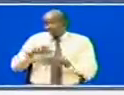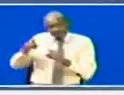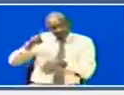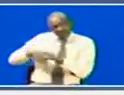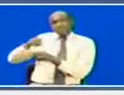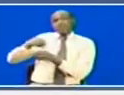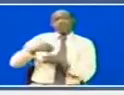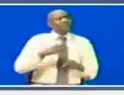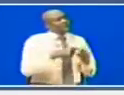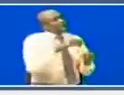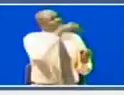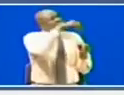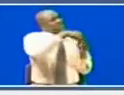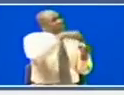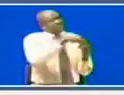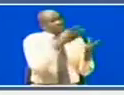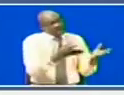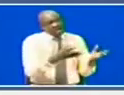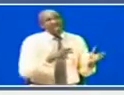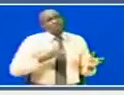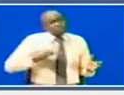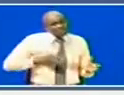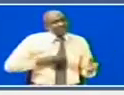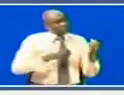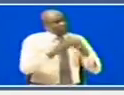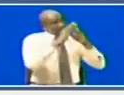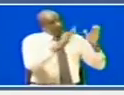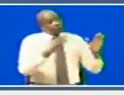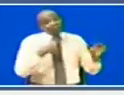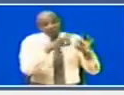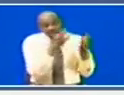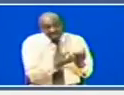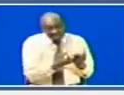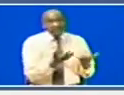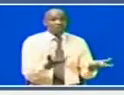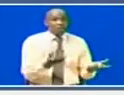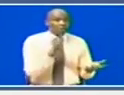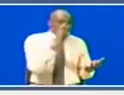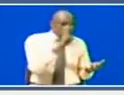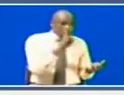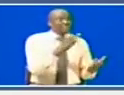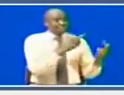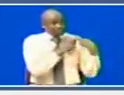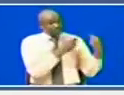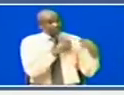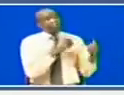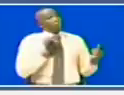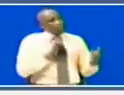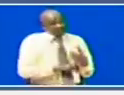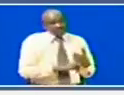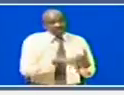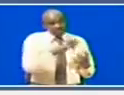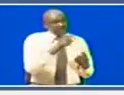uwekezaji, babu, tumruhusu mke katika nyumba anunue nyumba ya familia, vitu kama vile, ama wanasema majukumu ya mwanamke ni yale ambayo